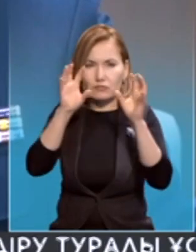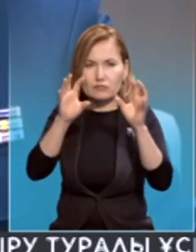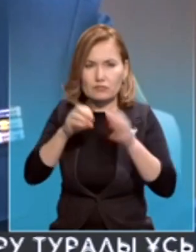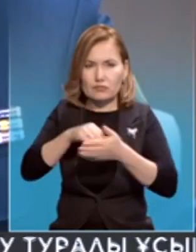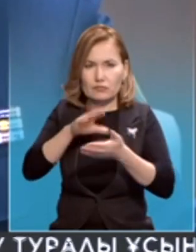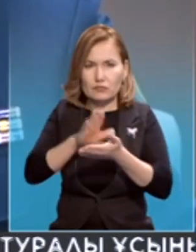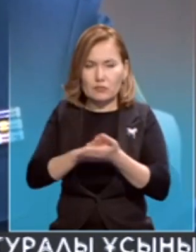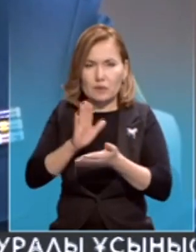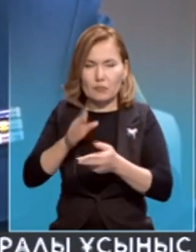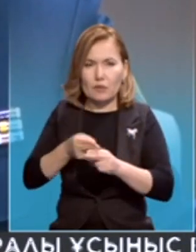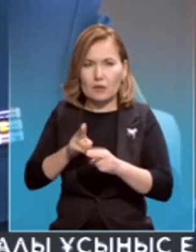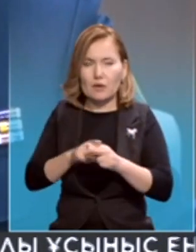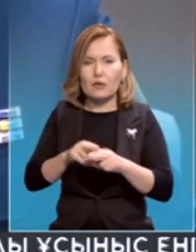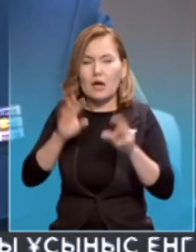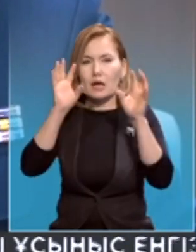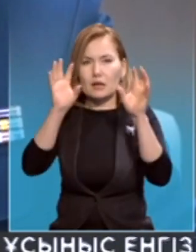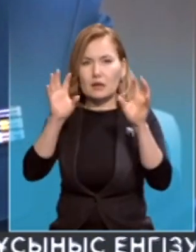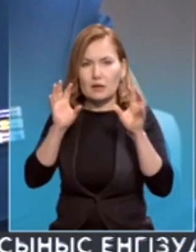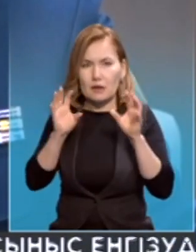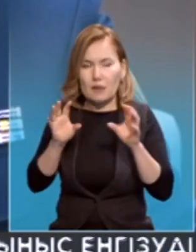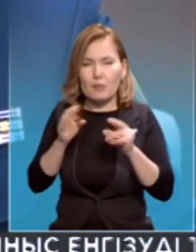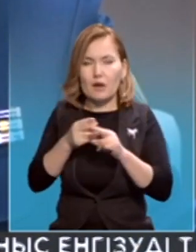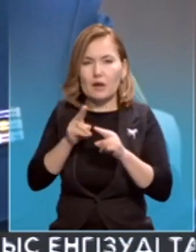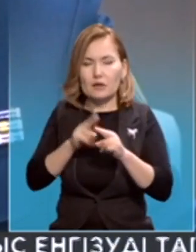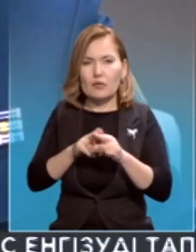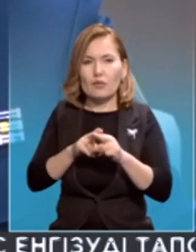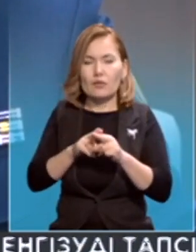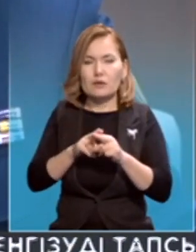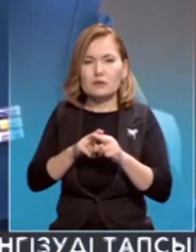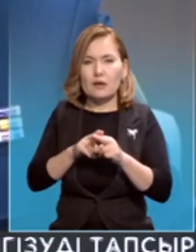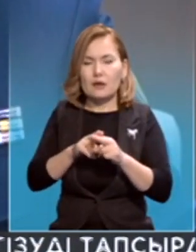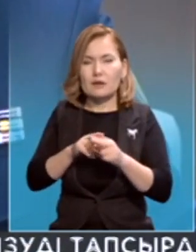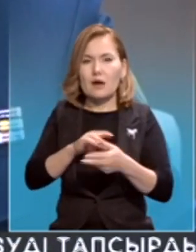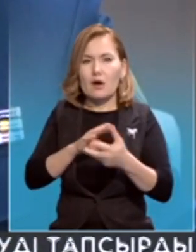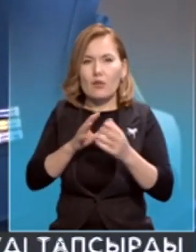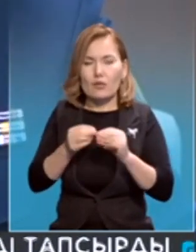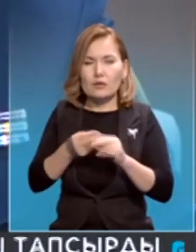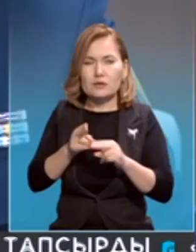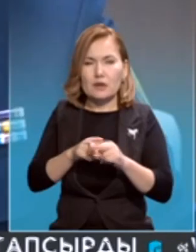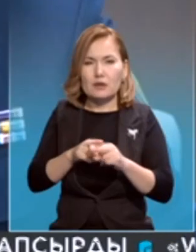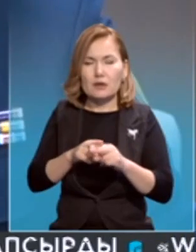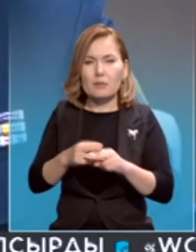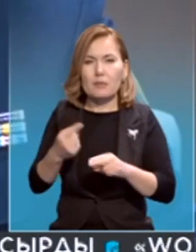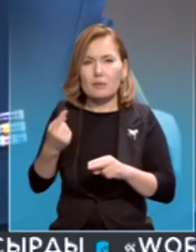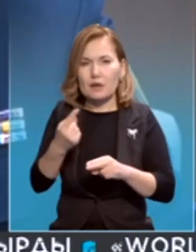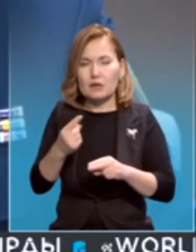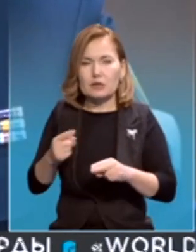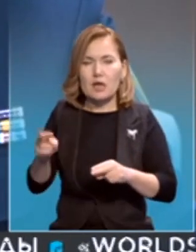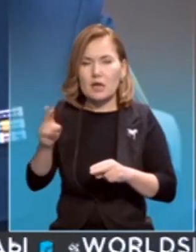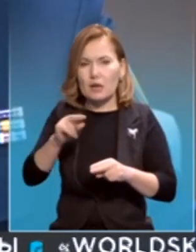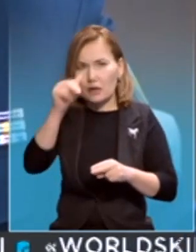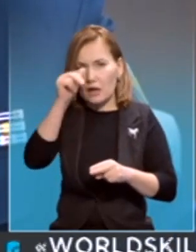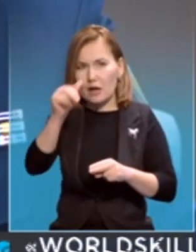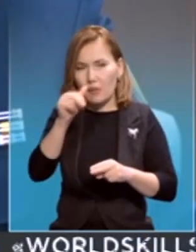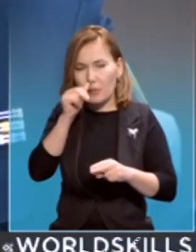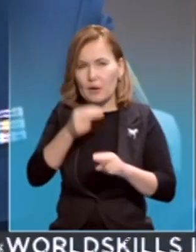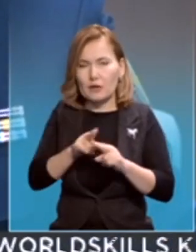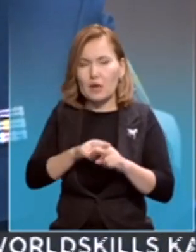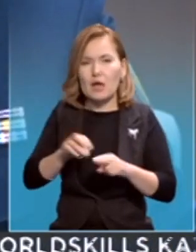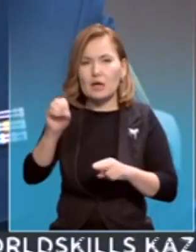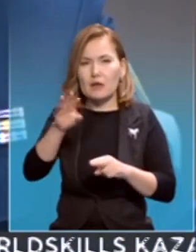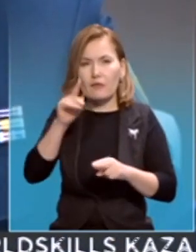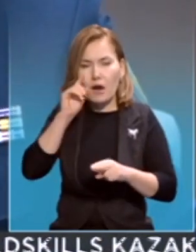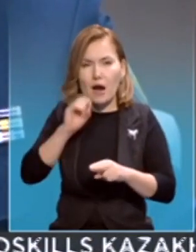декларациялау талап етілмейді. Себебі 2023 жылдың 1 қаңтарынан бастап олар